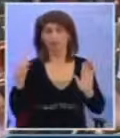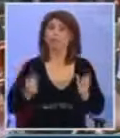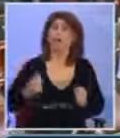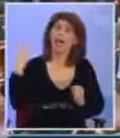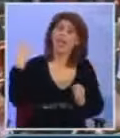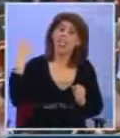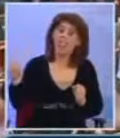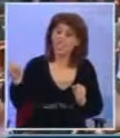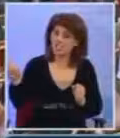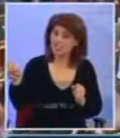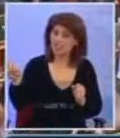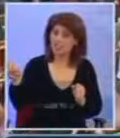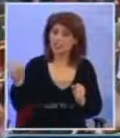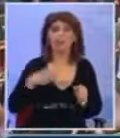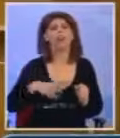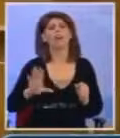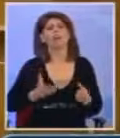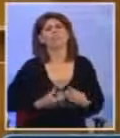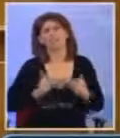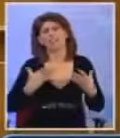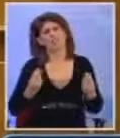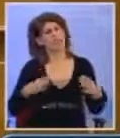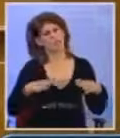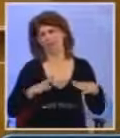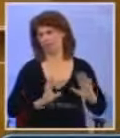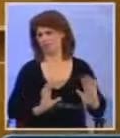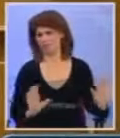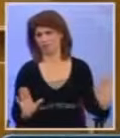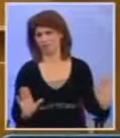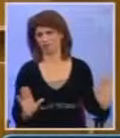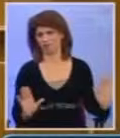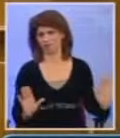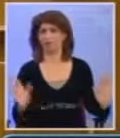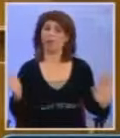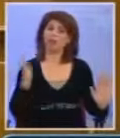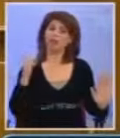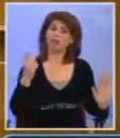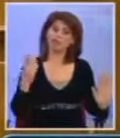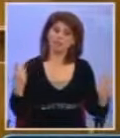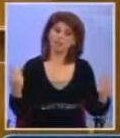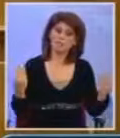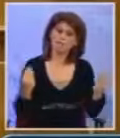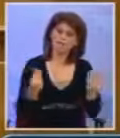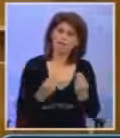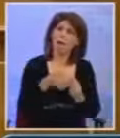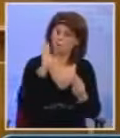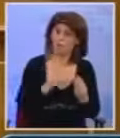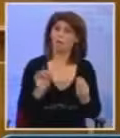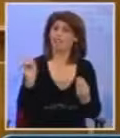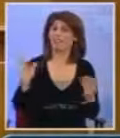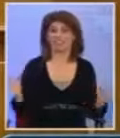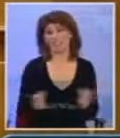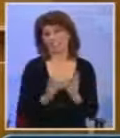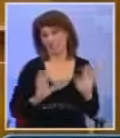Στη θέση σας δεν θα ένιωθα και πολύ άνετα. Εκτός αν οι συγκλήσεις πράγματι τελικά δεν είναι